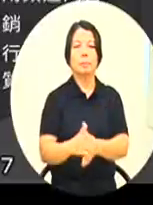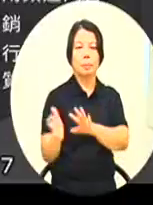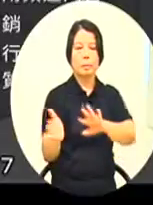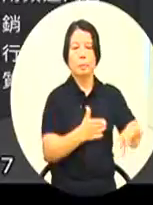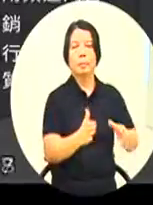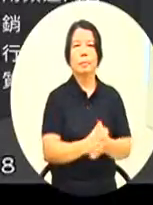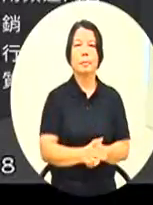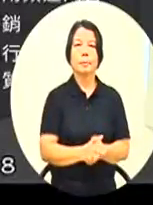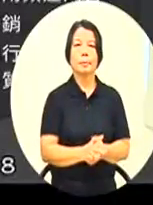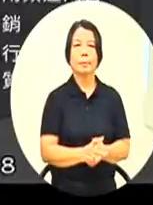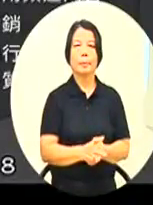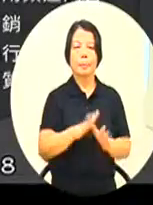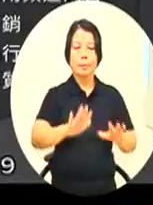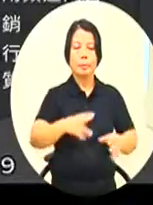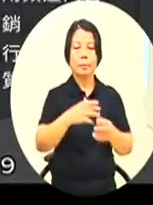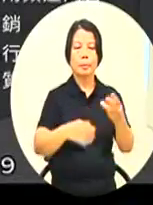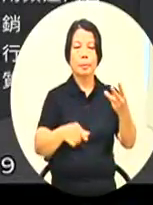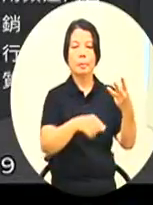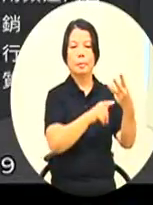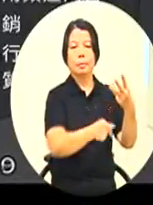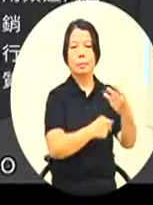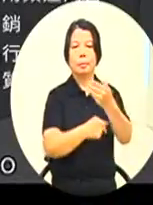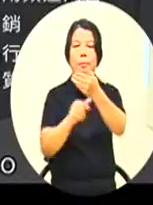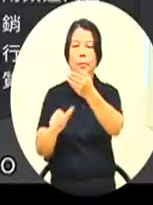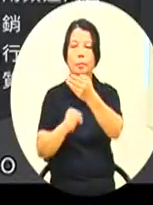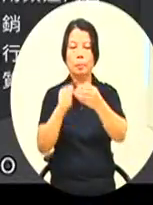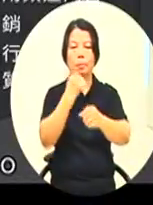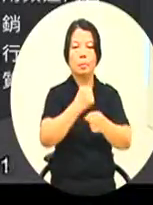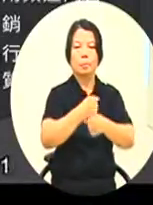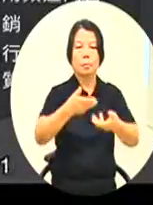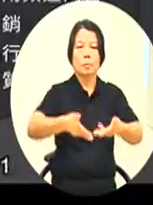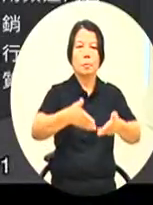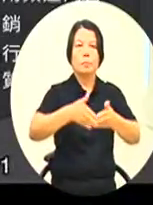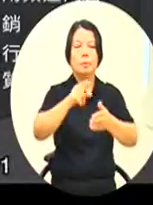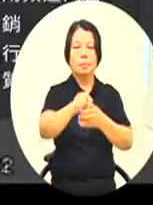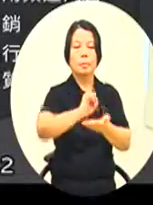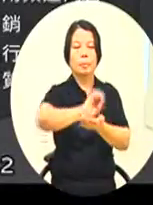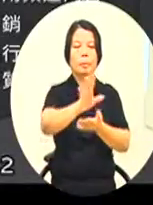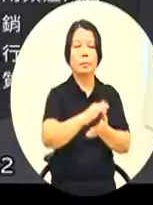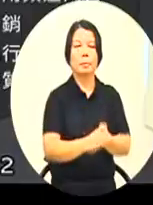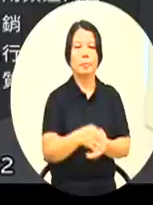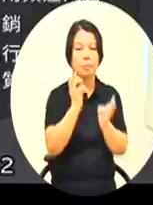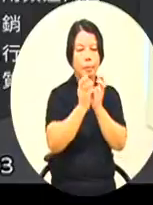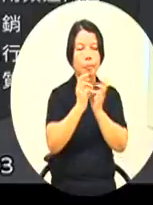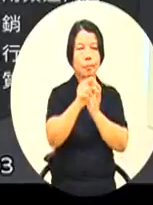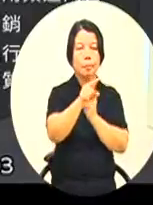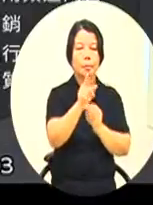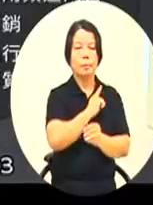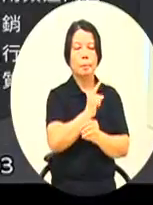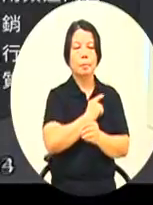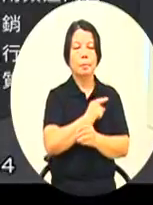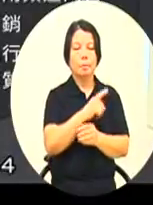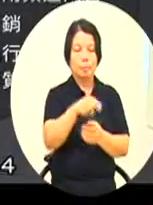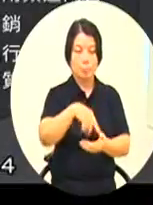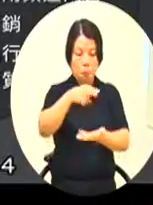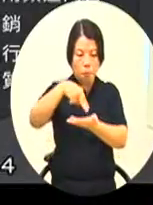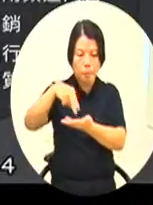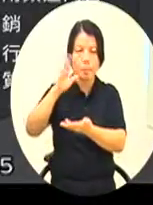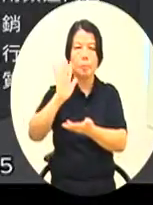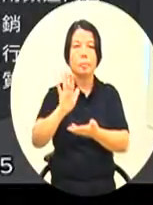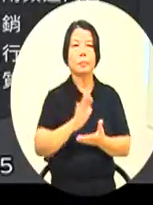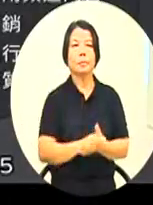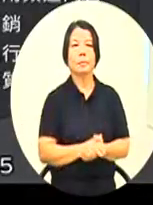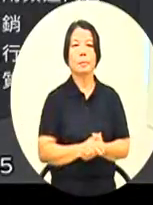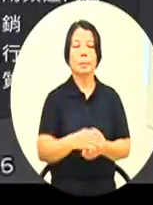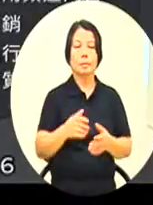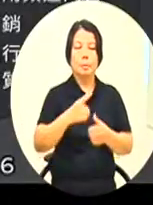就这个今年三月到九月期间我们工作的重点来向各位报告，详细内容请各位议员参阅书面。